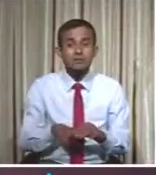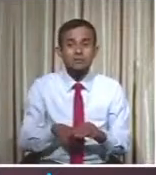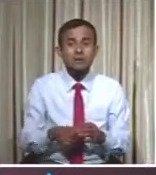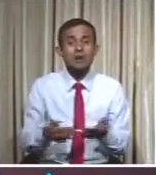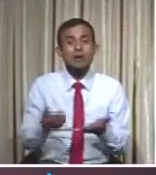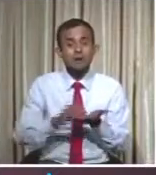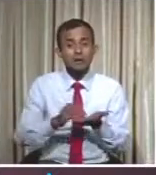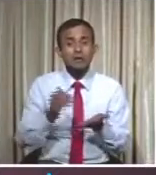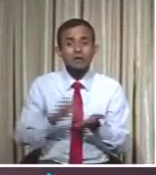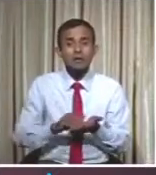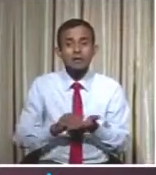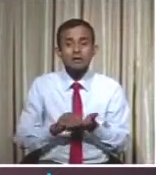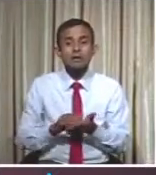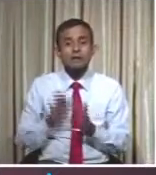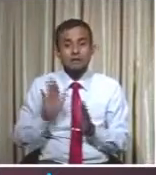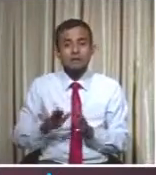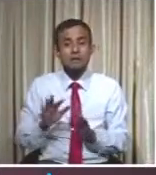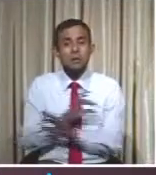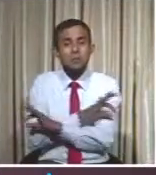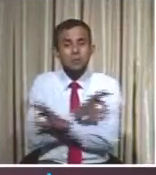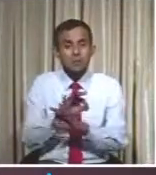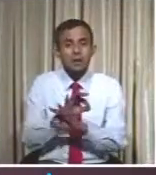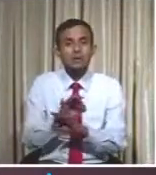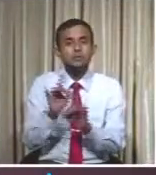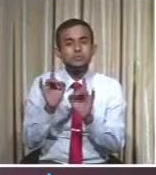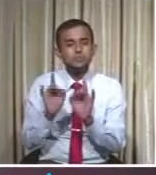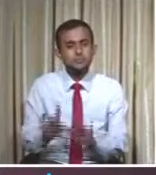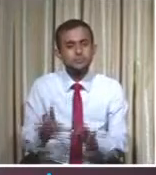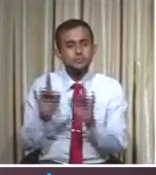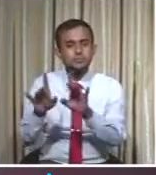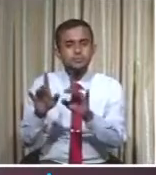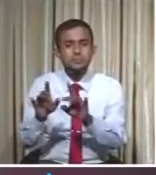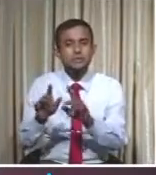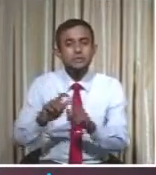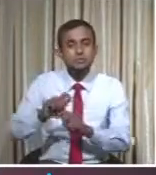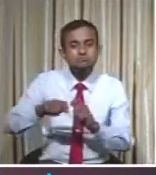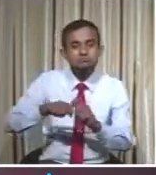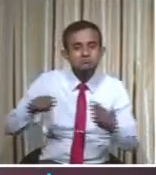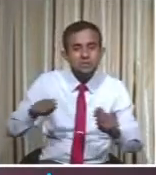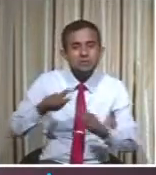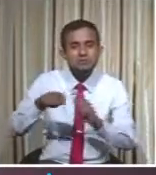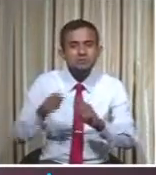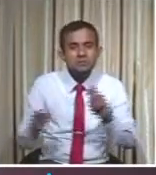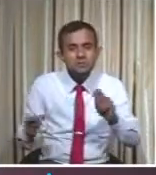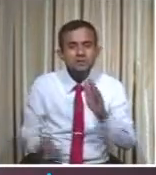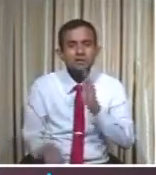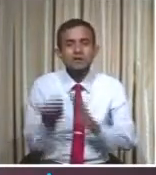නැවත වතාවක් අර තියෙන සිස්ටම් එකම තව දුරටත් කොහොමද ගැට ගහගෙන යන්නේ කියන